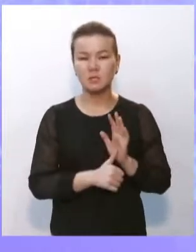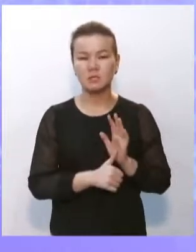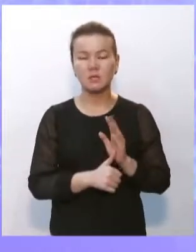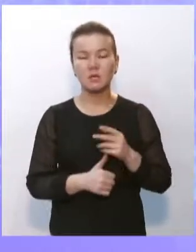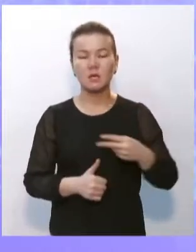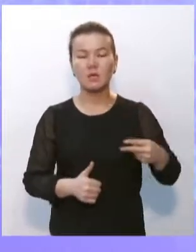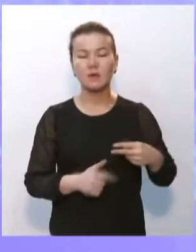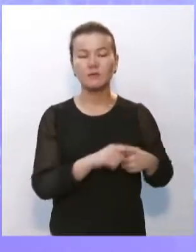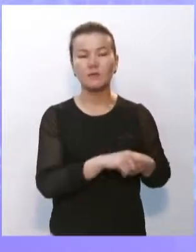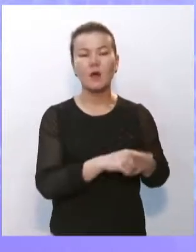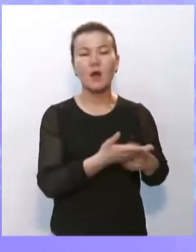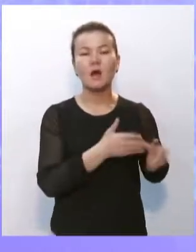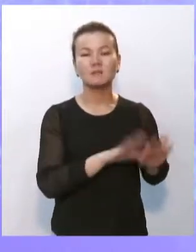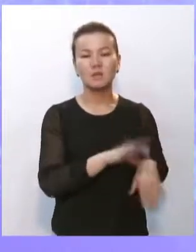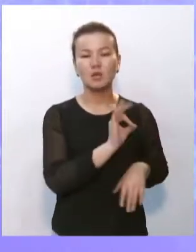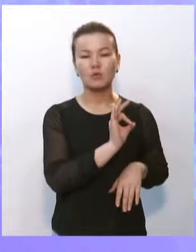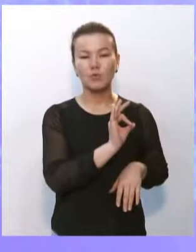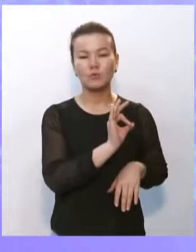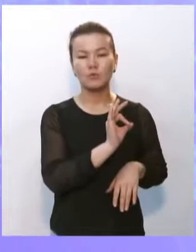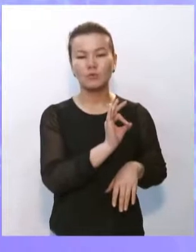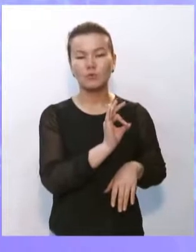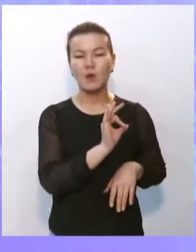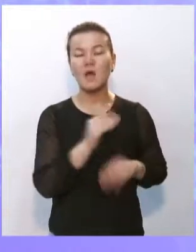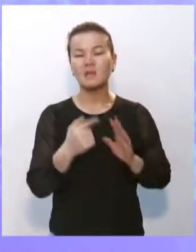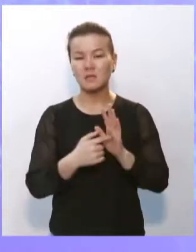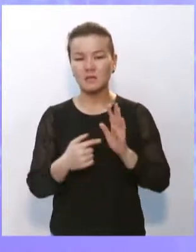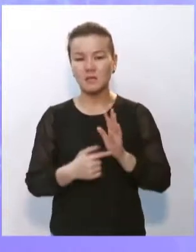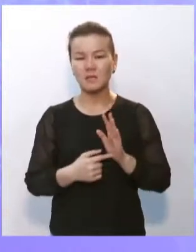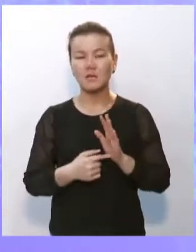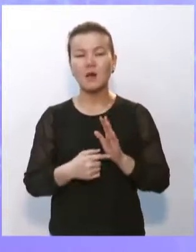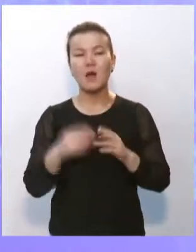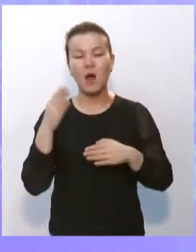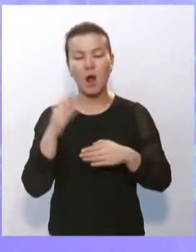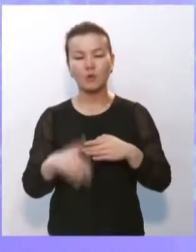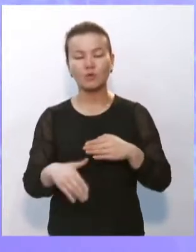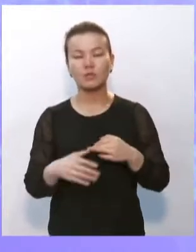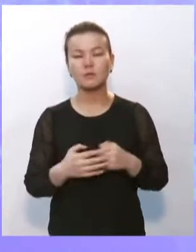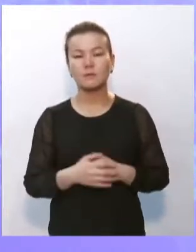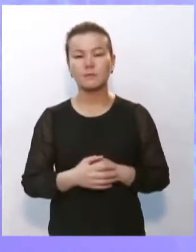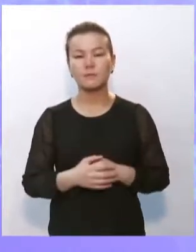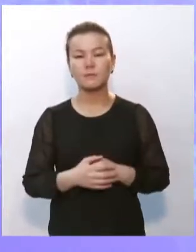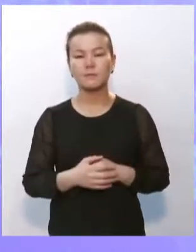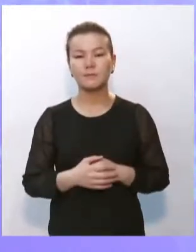получу остаток 0 деление окончена о